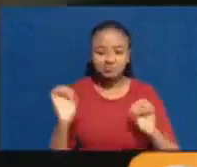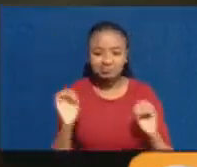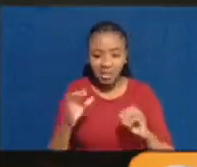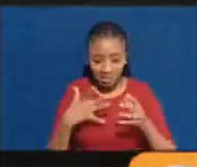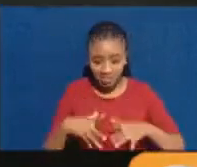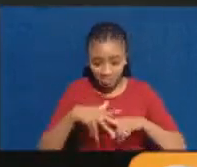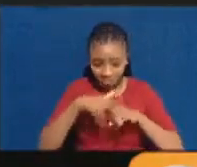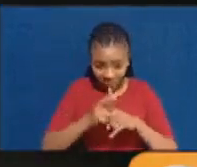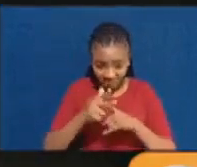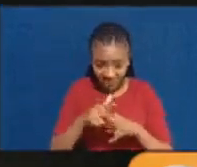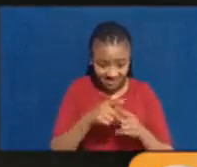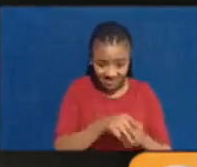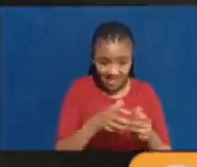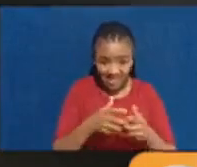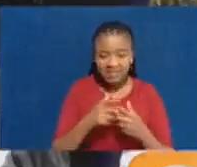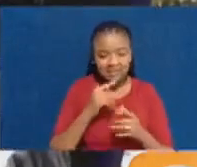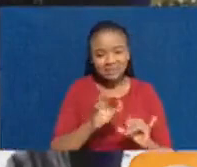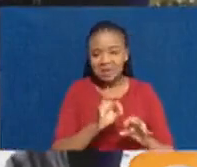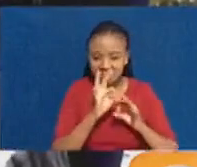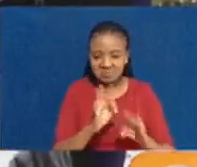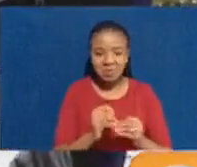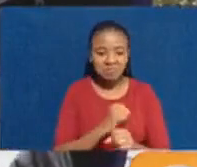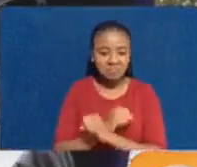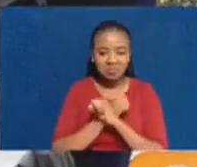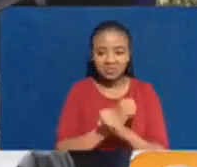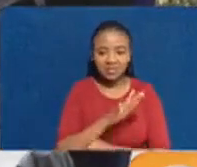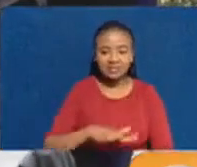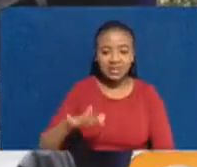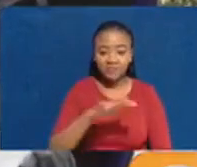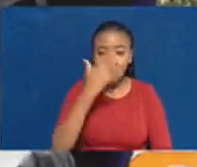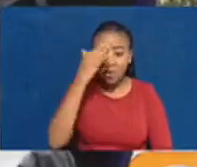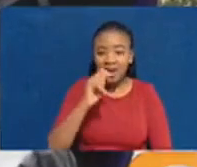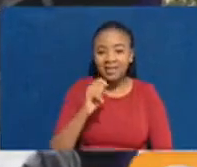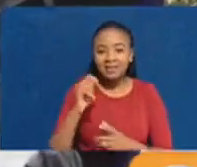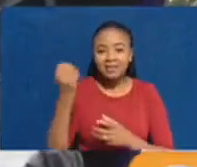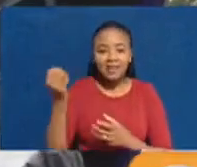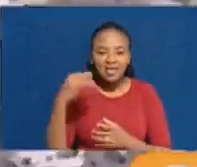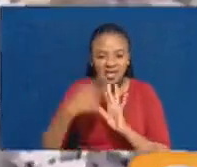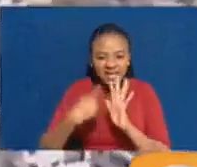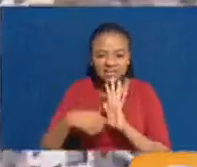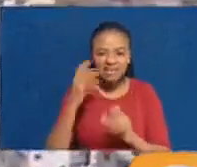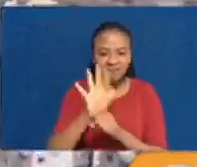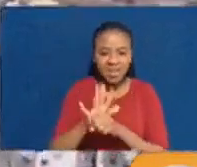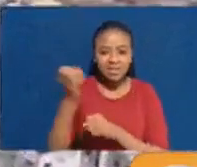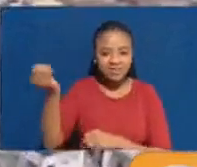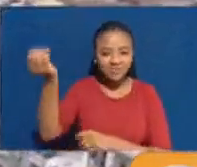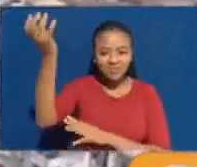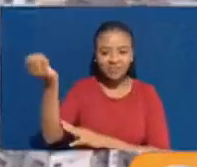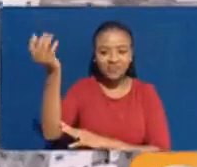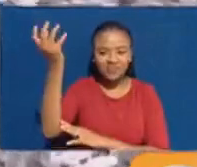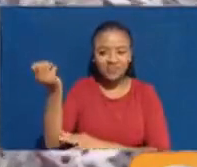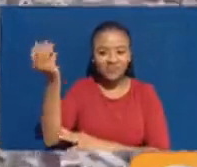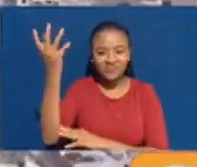wakisema ziko salama kwa mazingira. Utoaji wa moshi kutoka kwenye viwanda na magari ya uchukuzi ni swala moja kuu